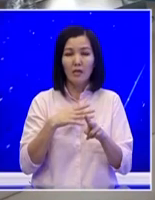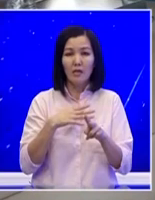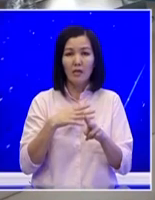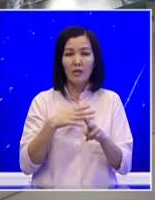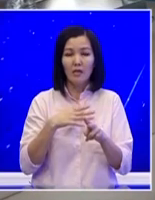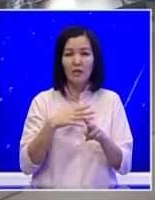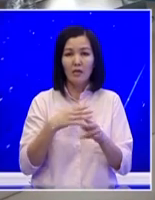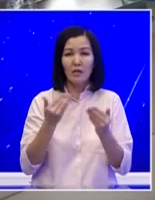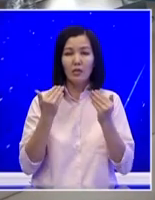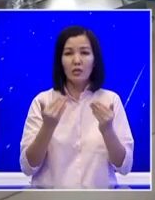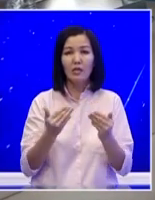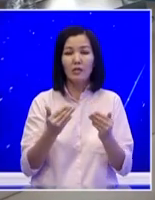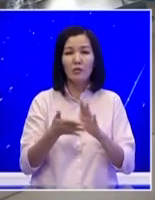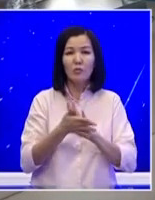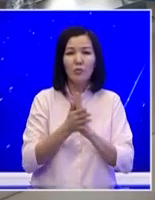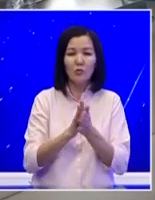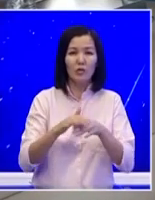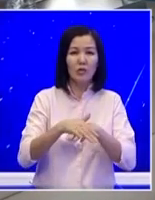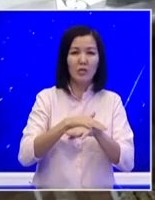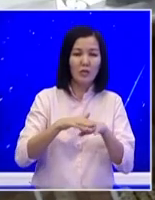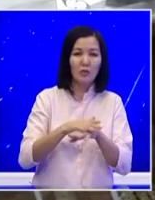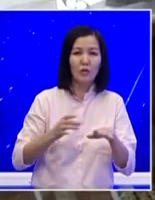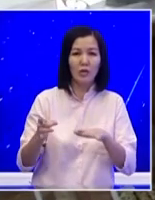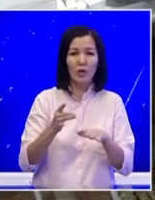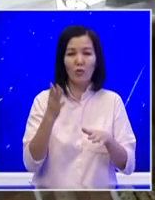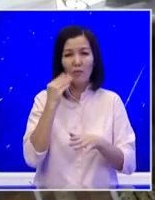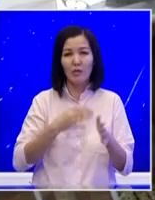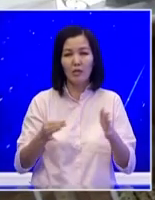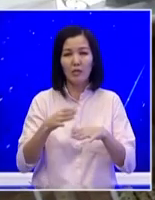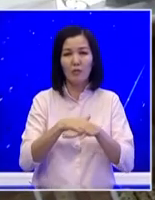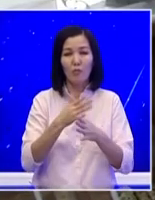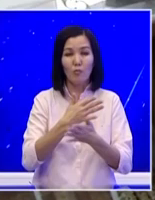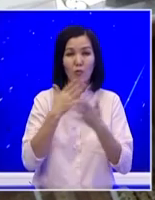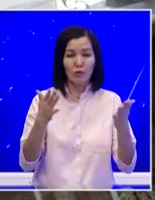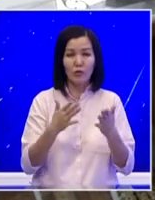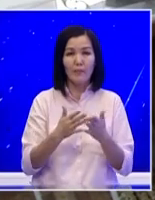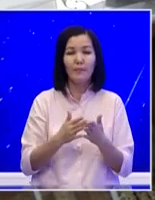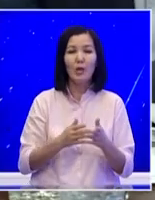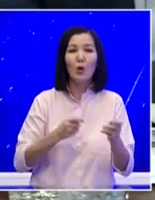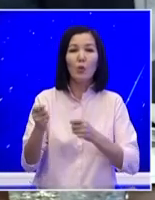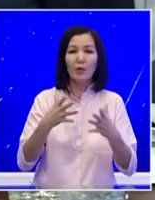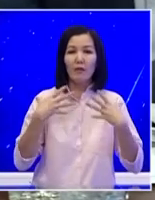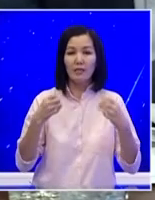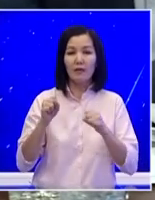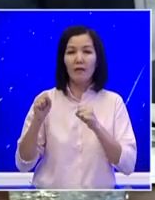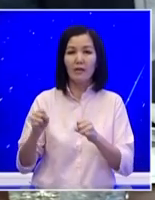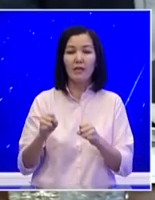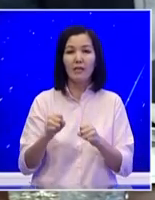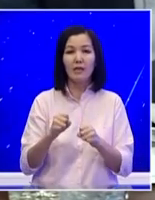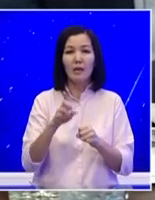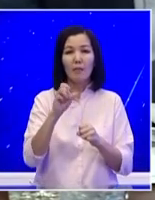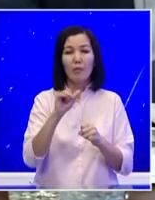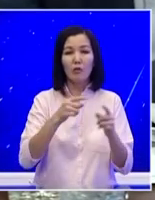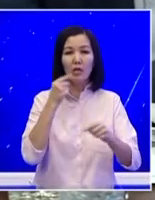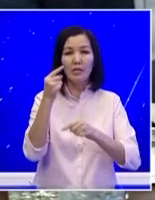более густонаселенный у нас район. Сообщил хорошую весть руководитель управления здравоохранения Бауржан Искак. Уже